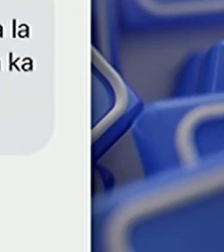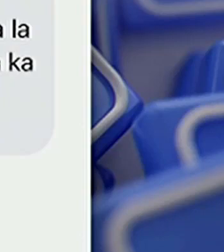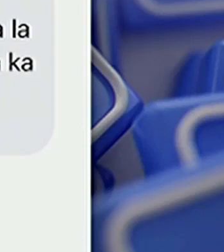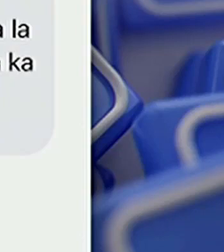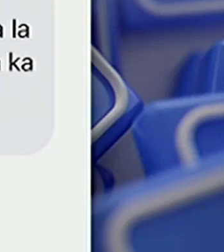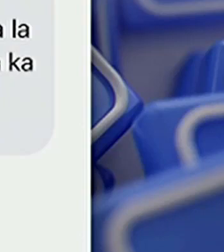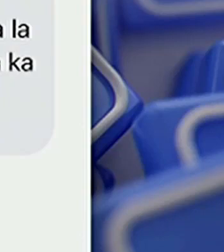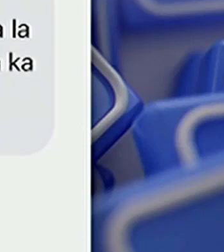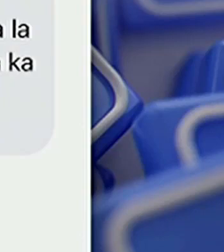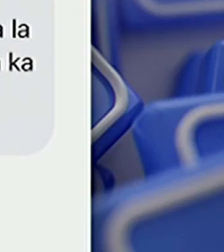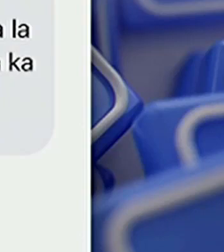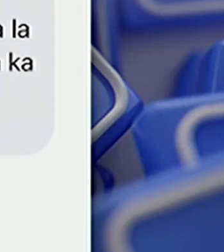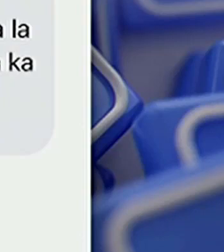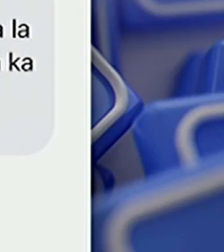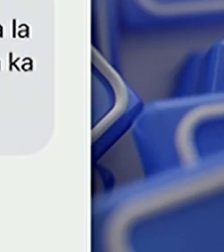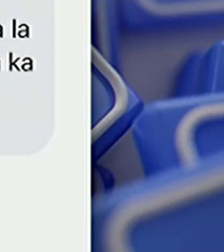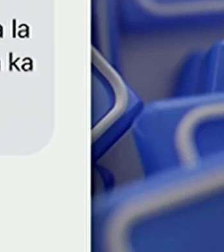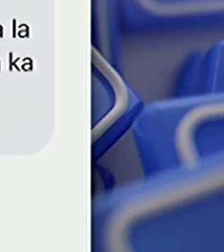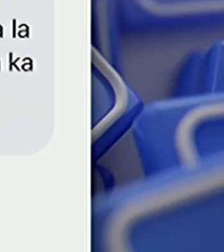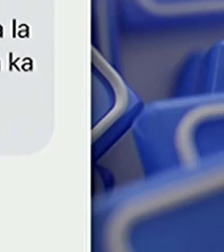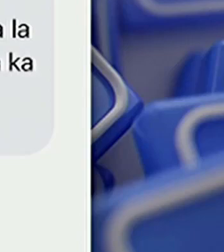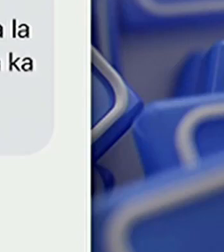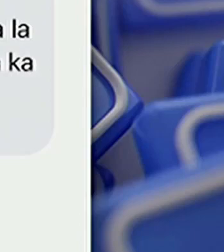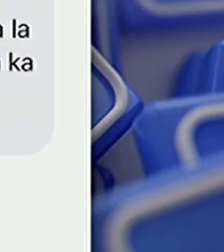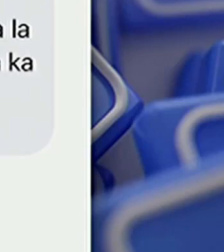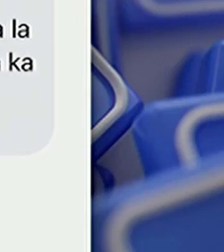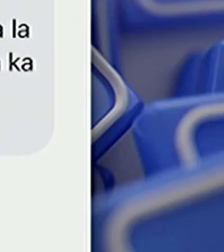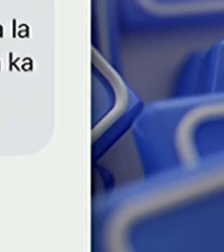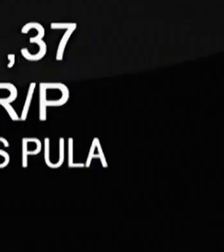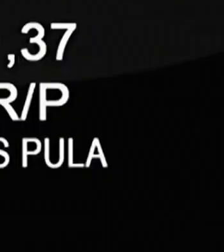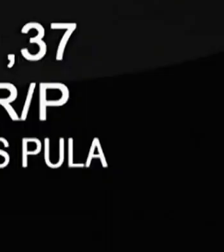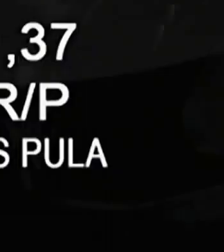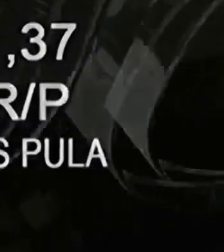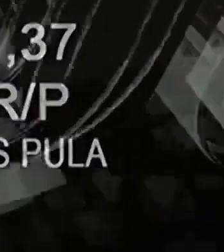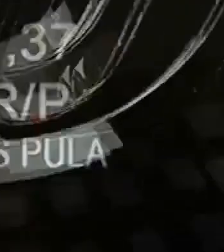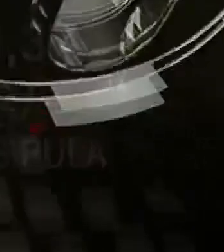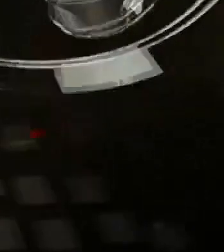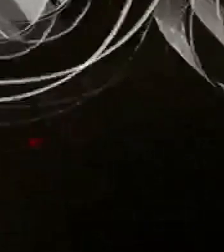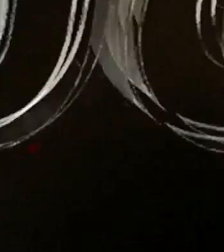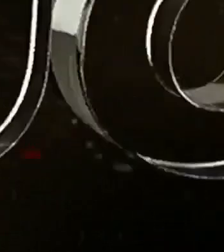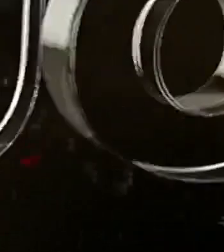bokgoni ba bona e seng ka setswalle kapa ka sepolotiki.